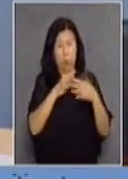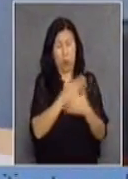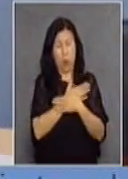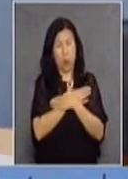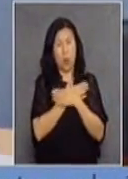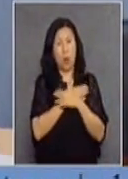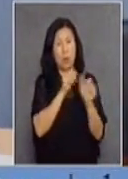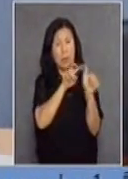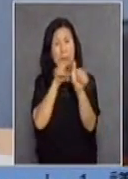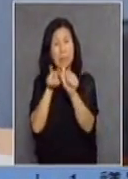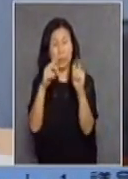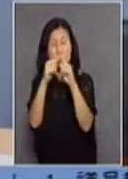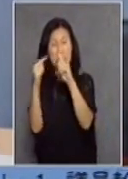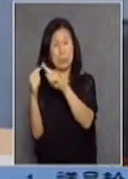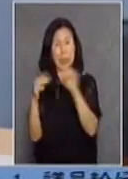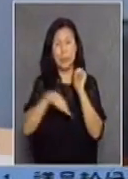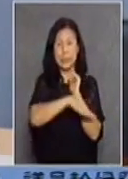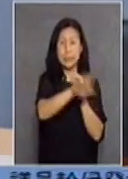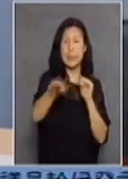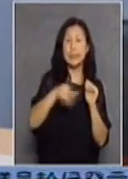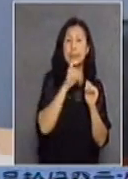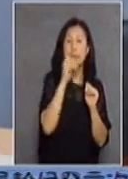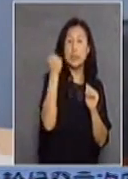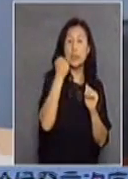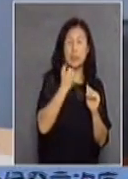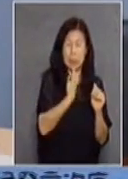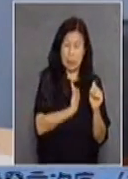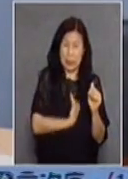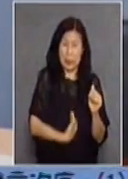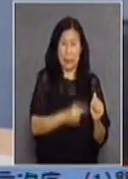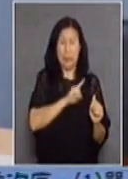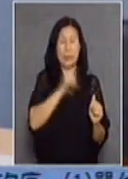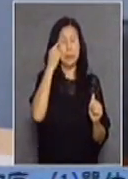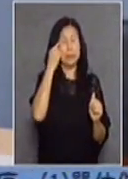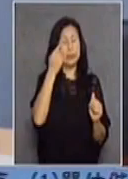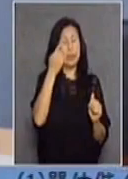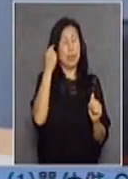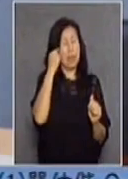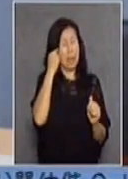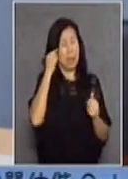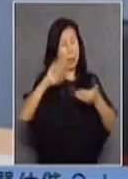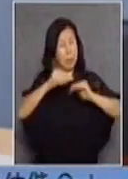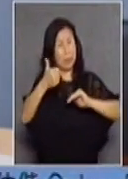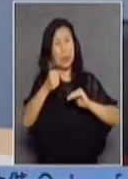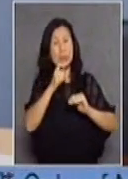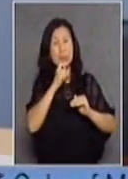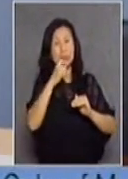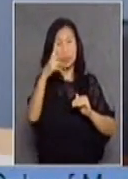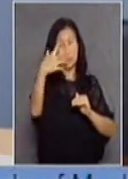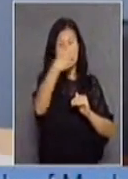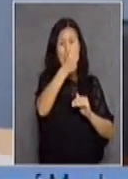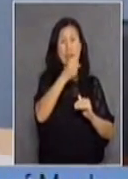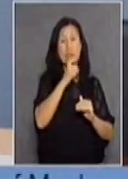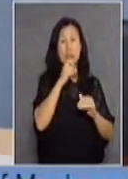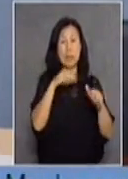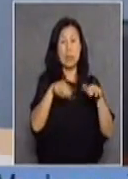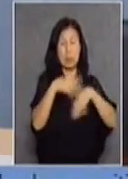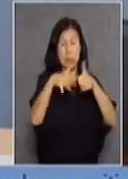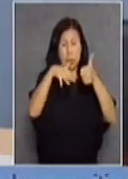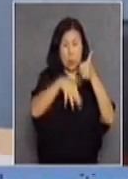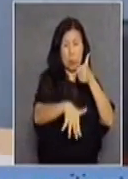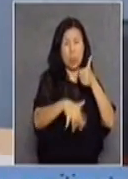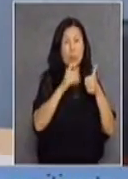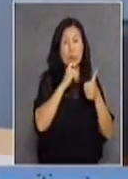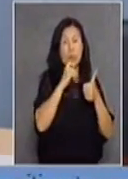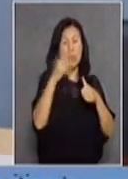市民大眾，並有能力謙虛自省的行政領袖，而不是一批只會墨